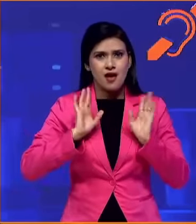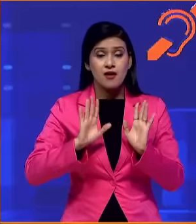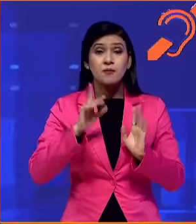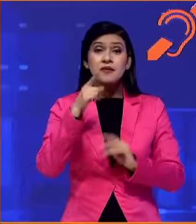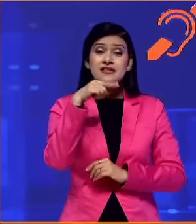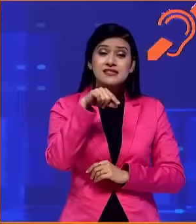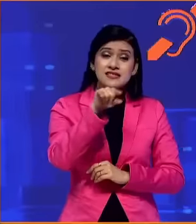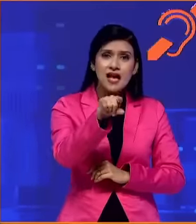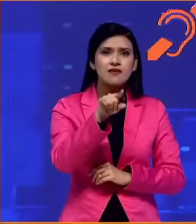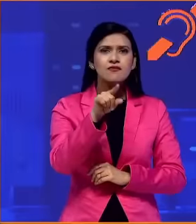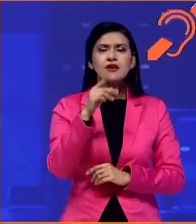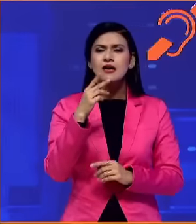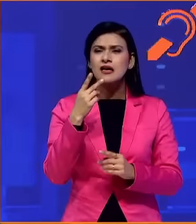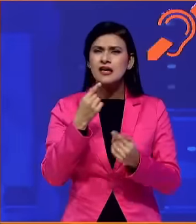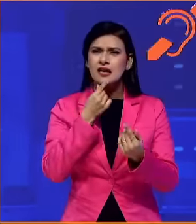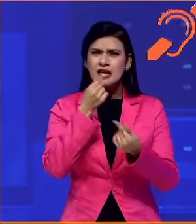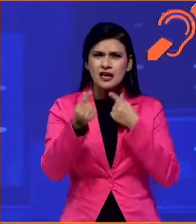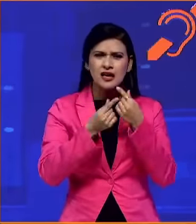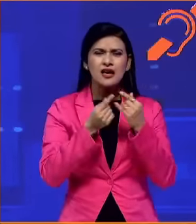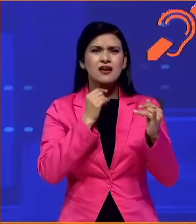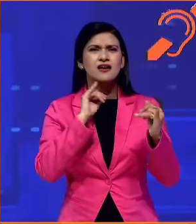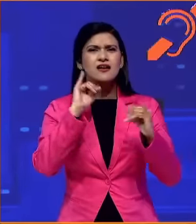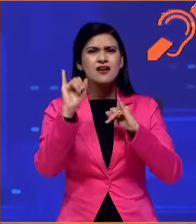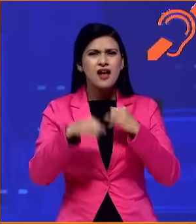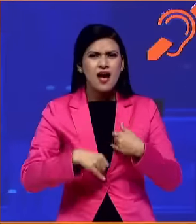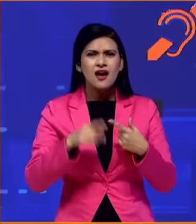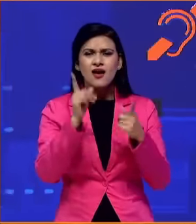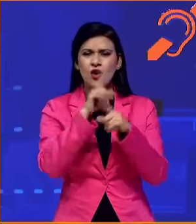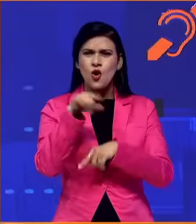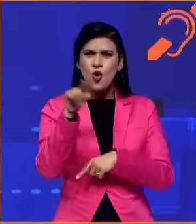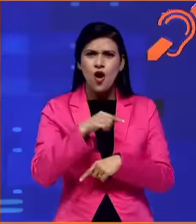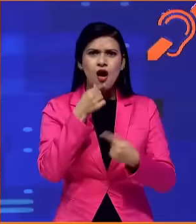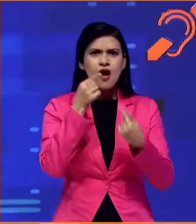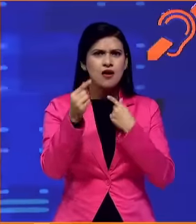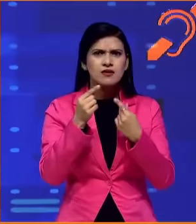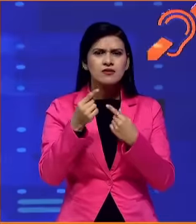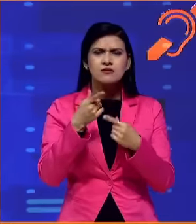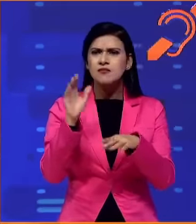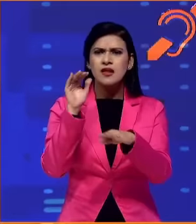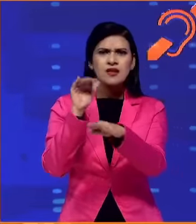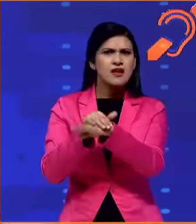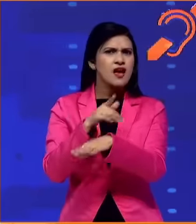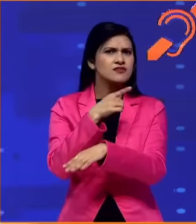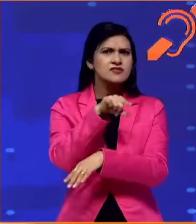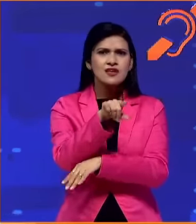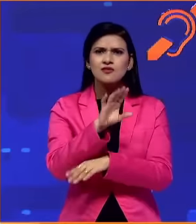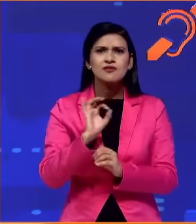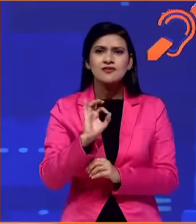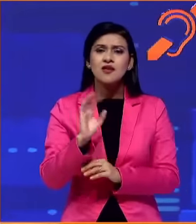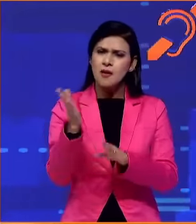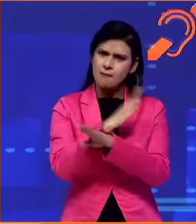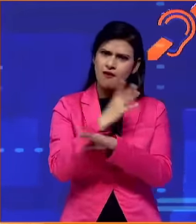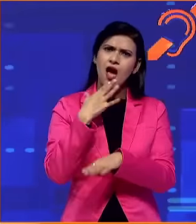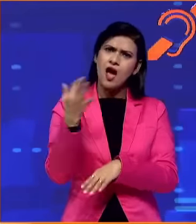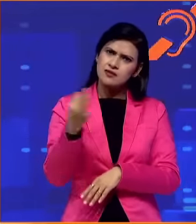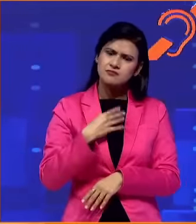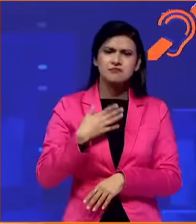ऐसेबयानोंकीकभी निंदानहींकीहै। आपनेऐसाक्योंनहींकिया?अगरआपनेमुझसे पहलेपूछाहोता,तोमैंइसेपहलेहीकरदेता।